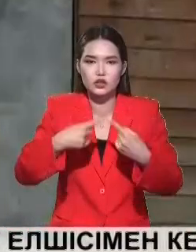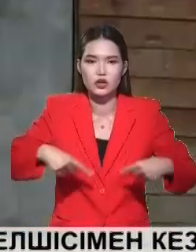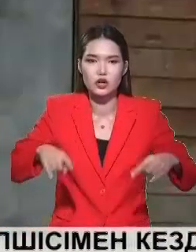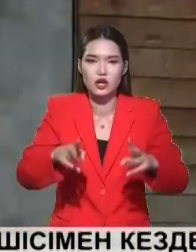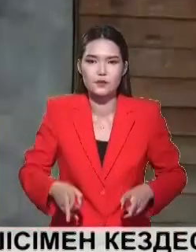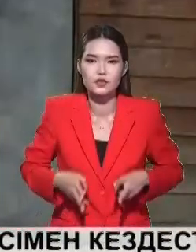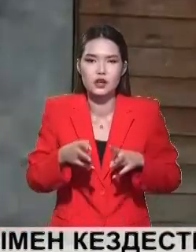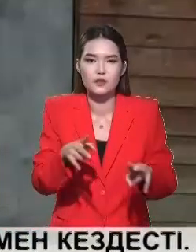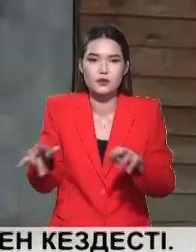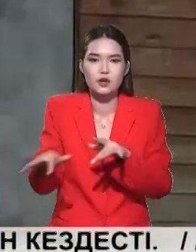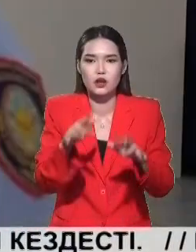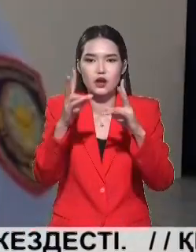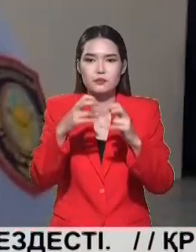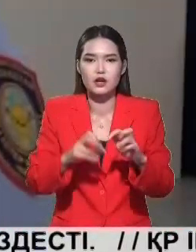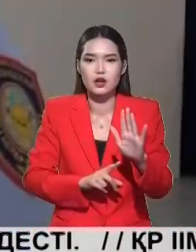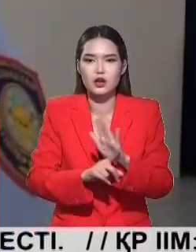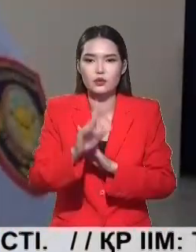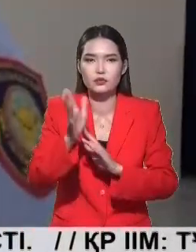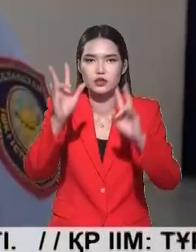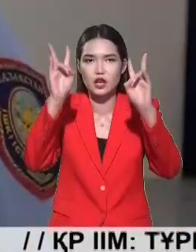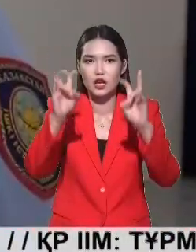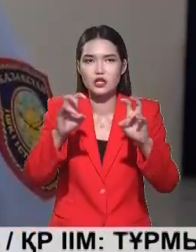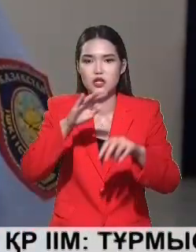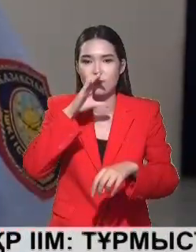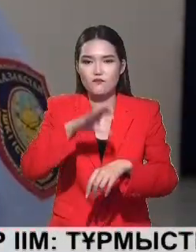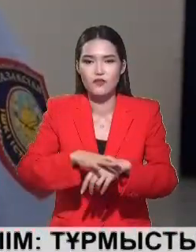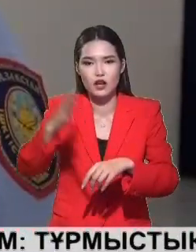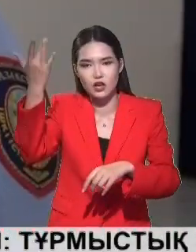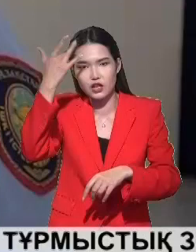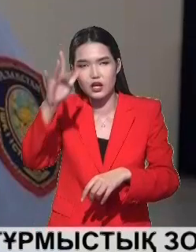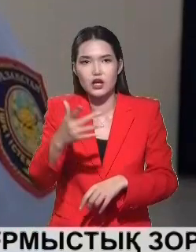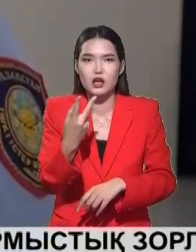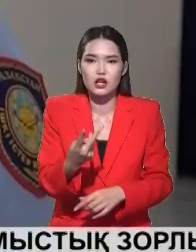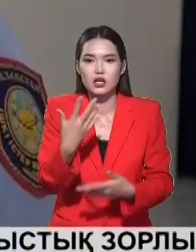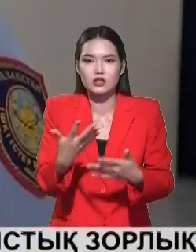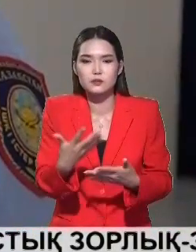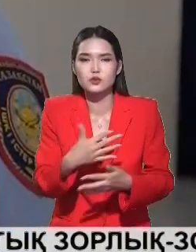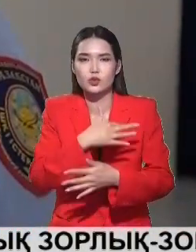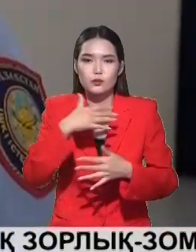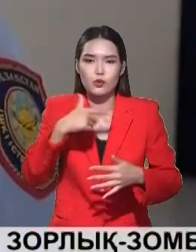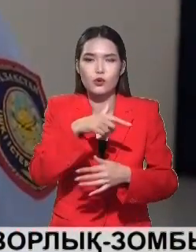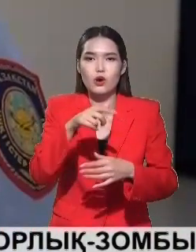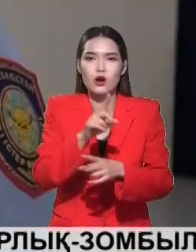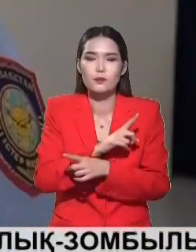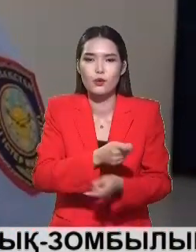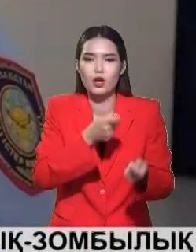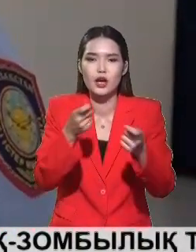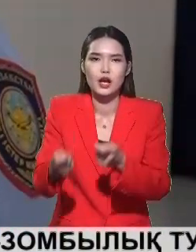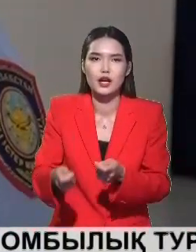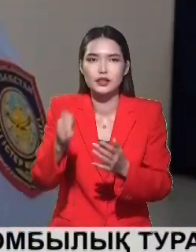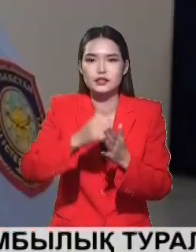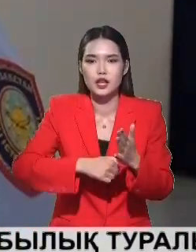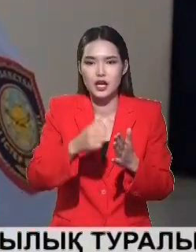қылмыстық іс қозғап тергеуді бастады. Аталған факты абайсызда екі немесе одан да көп адамның жаппай улауына және өлімінен әкеп